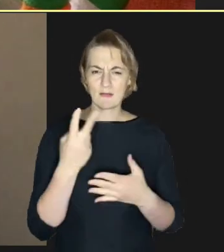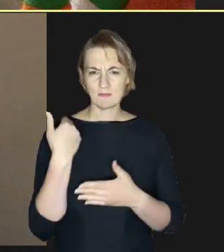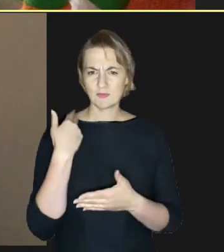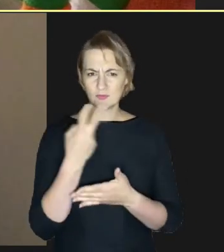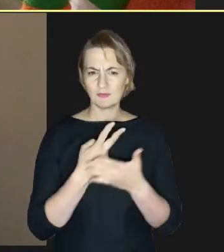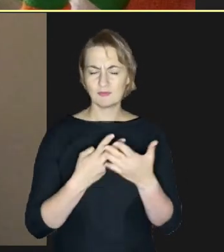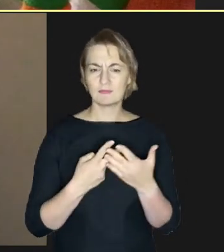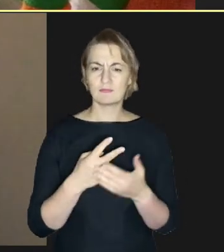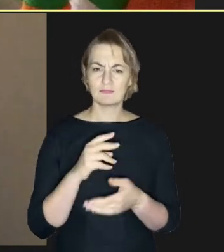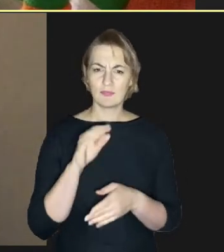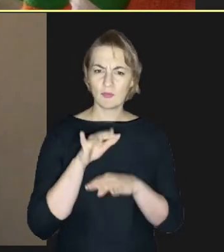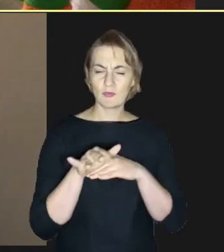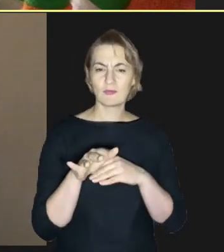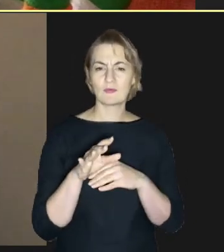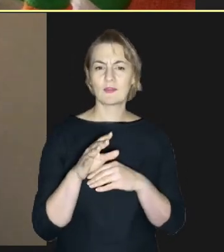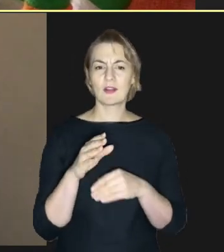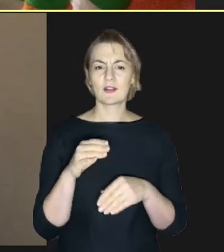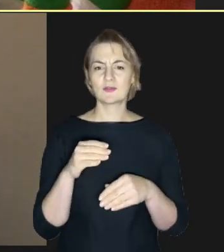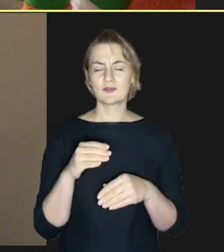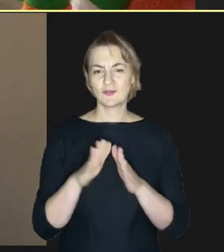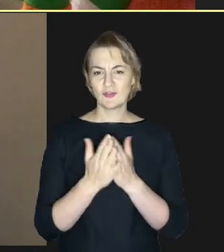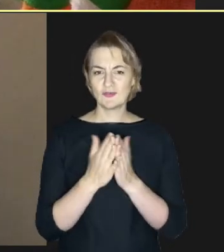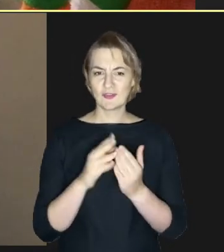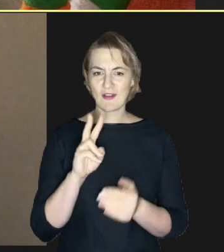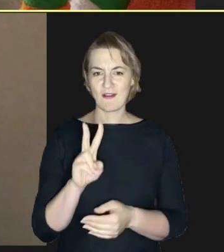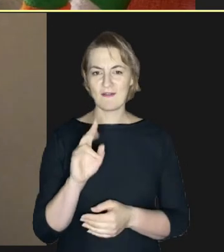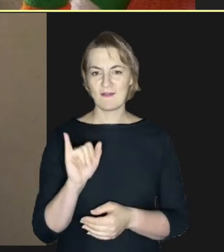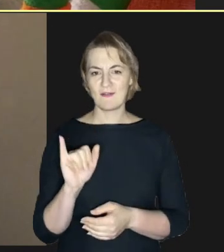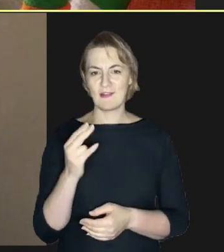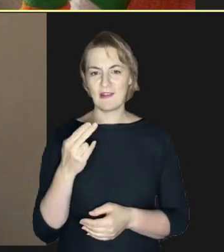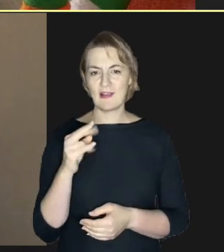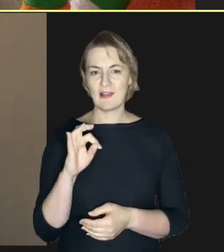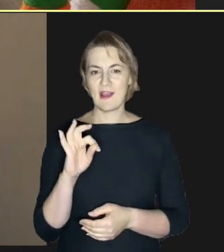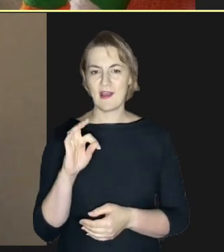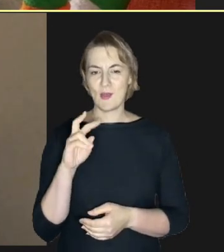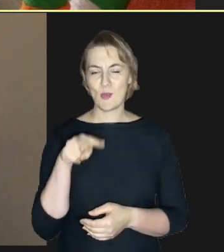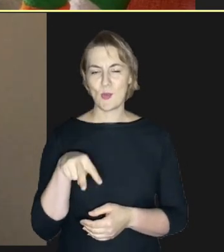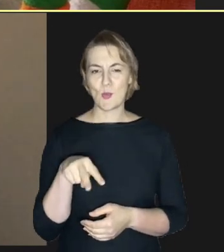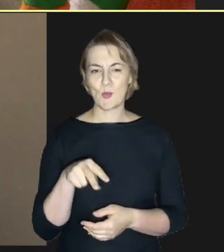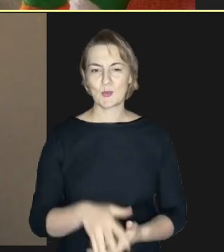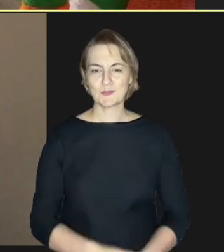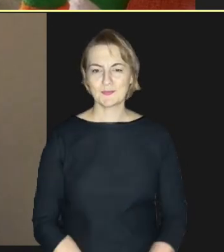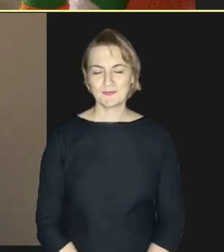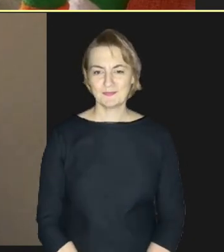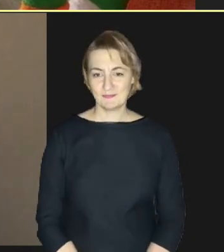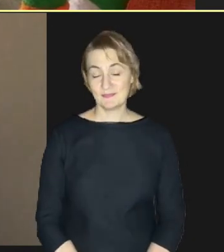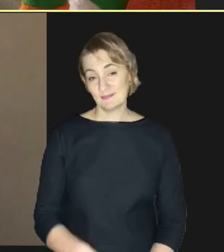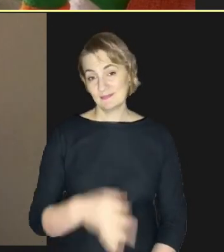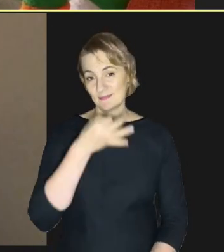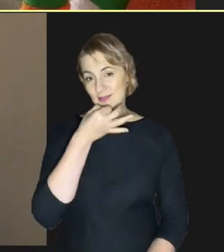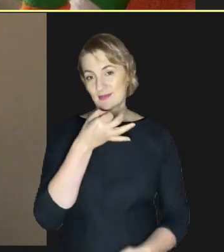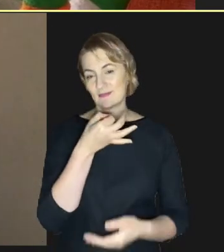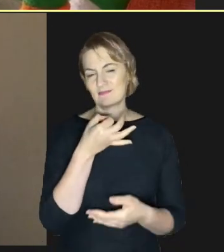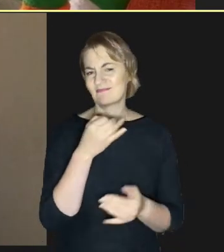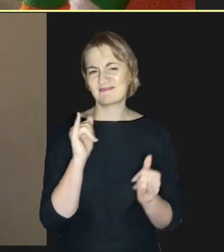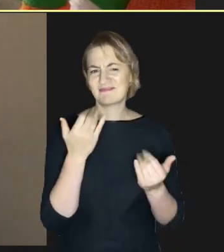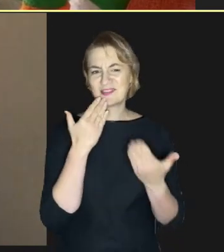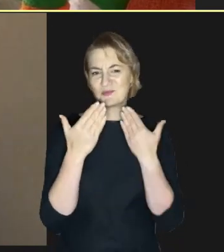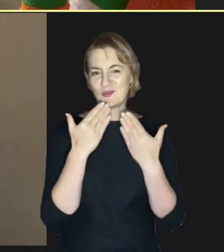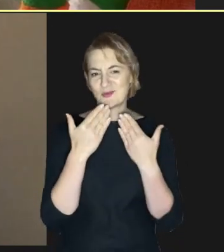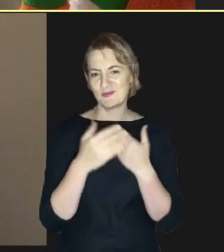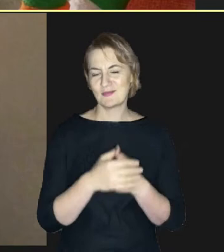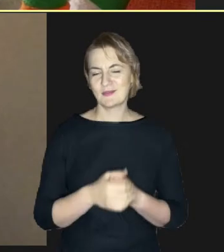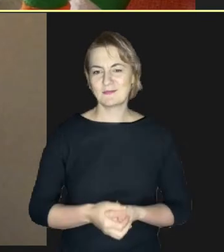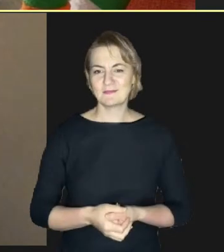ukształtowała książka Winnetou Karola Maya. I właśnie o to pyta, w jaki sposób to się stało,